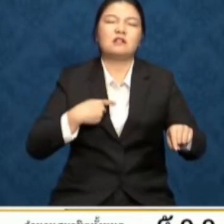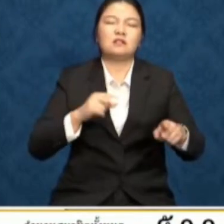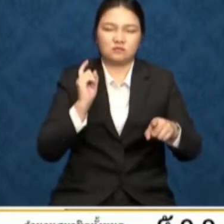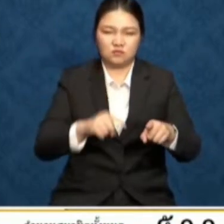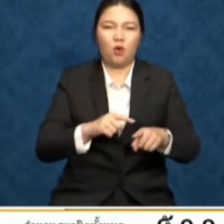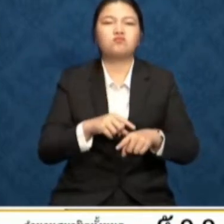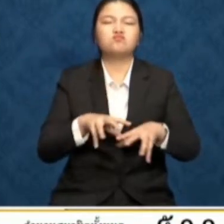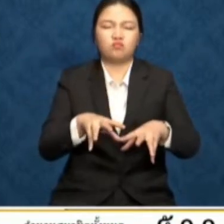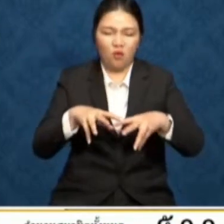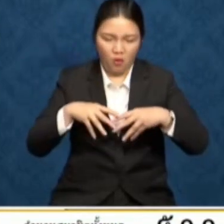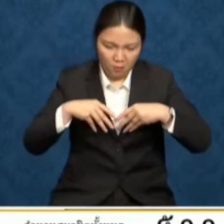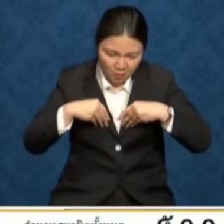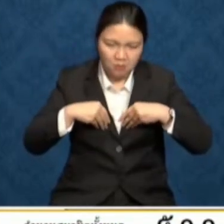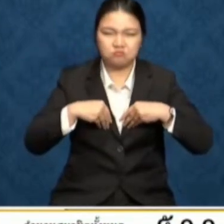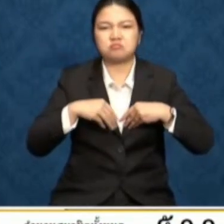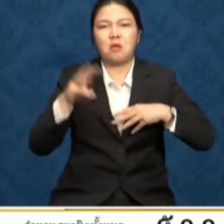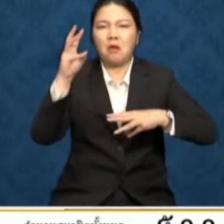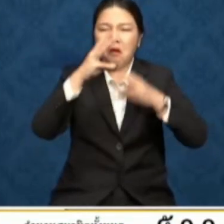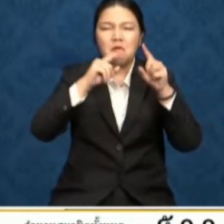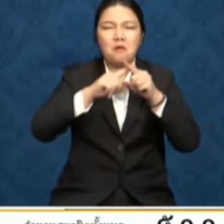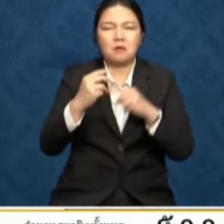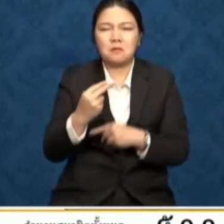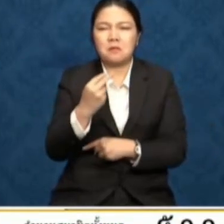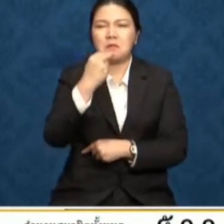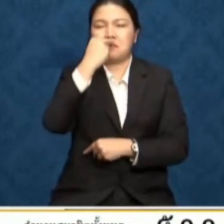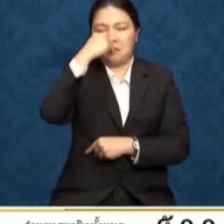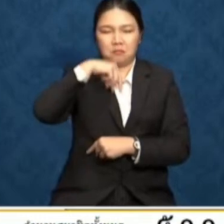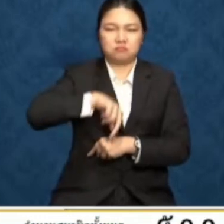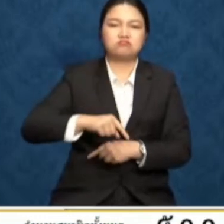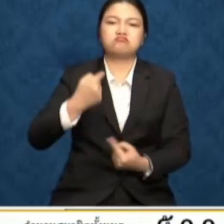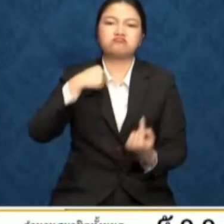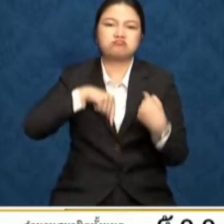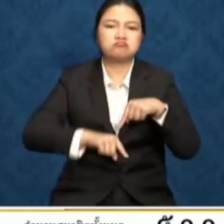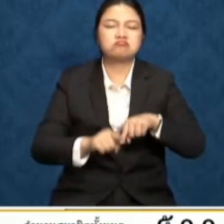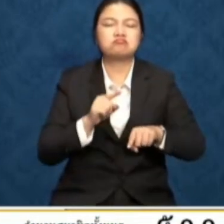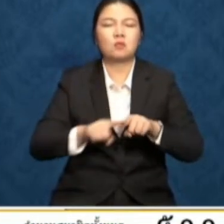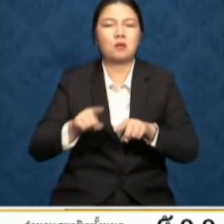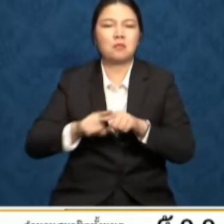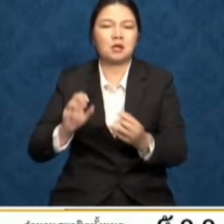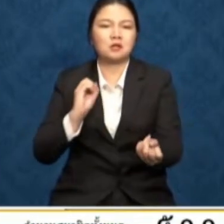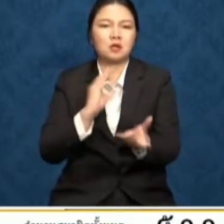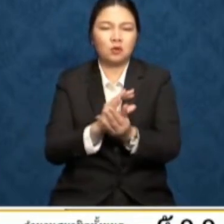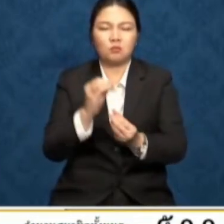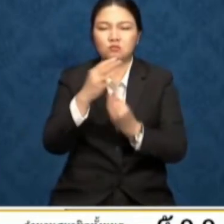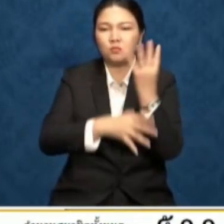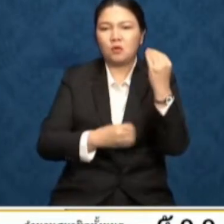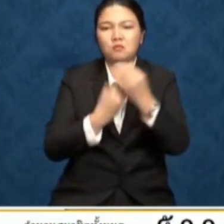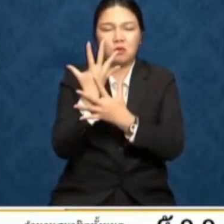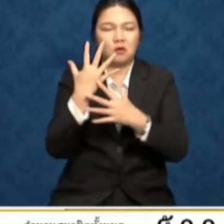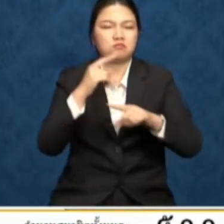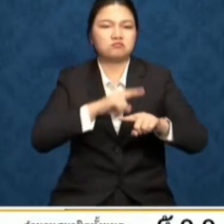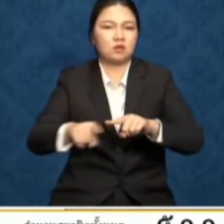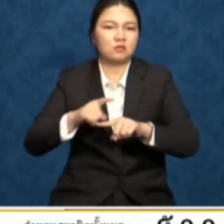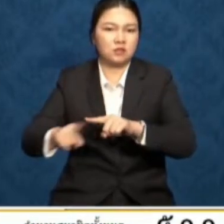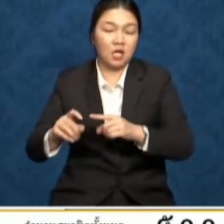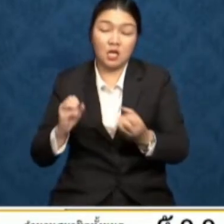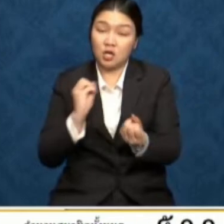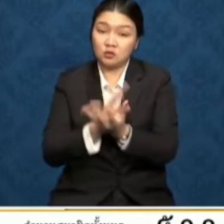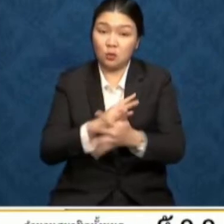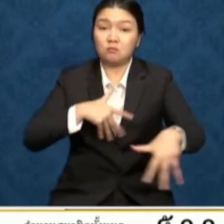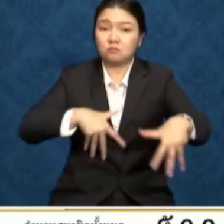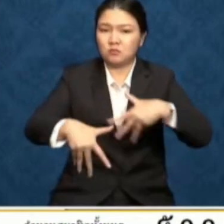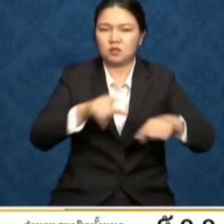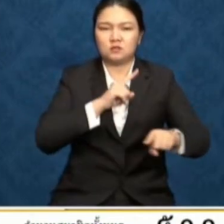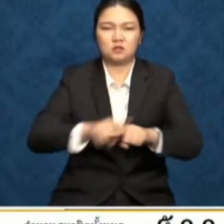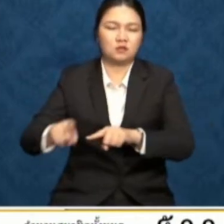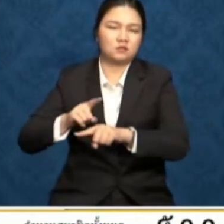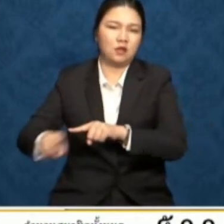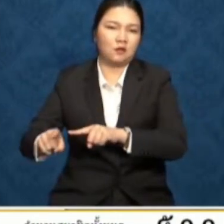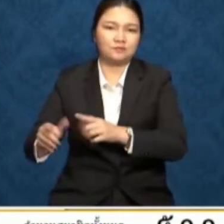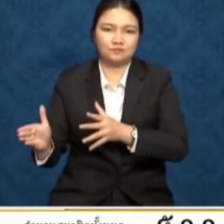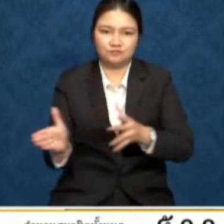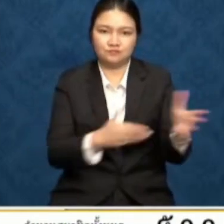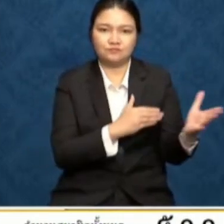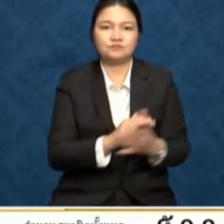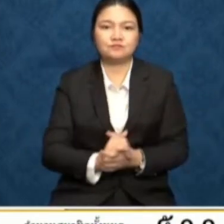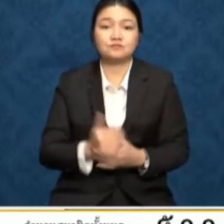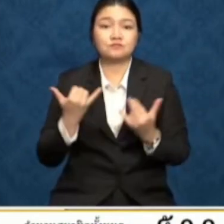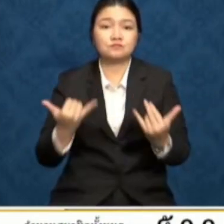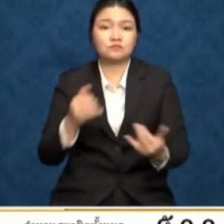บ